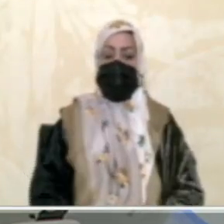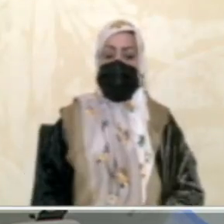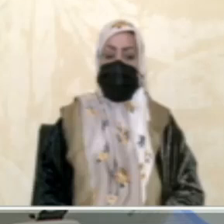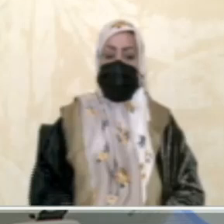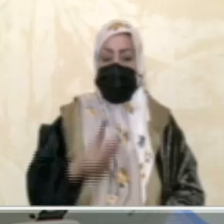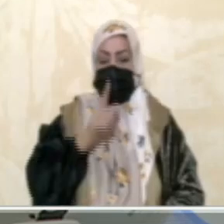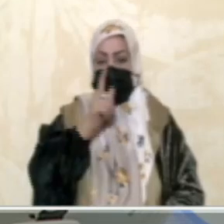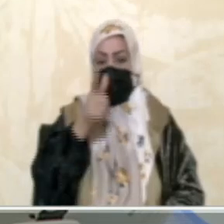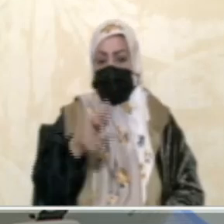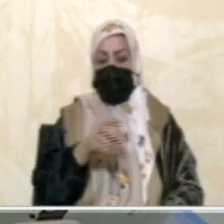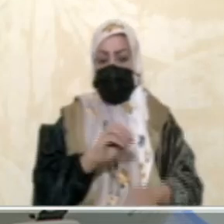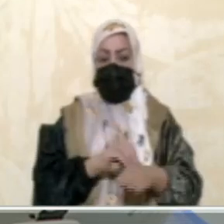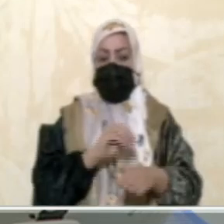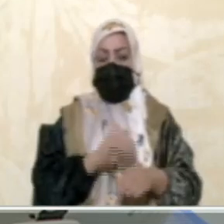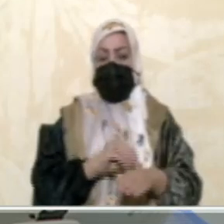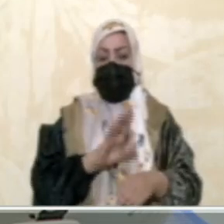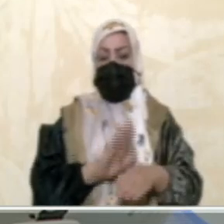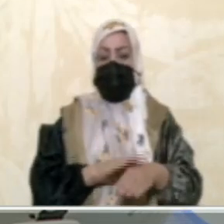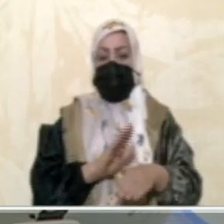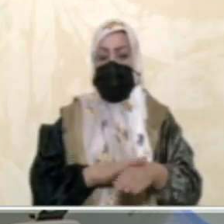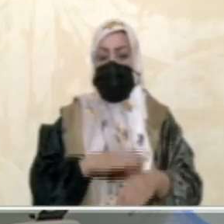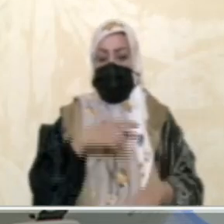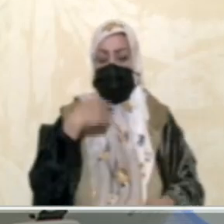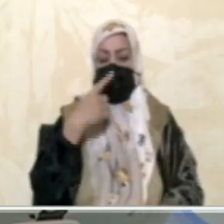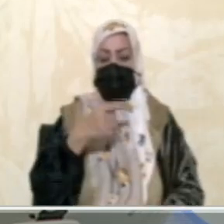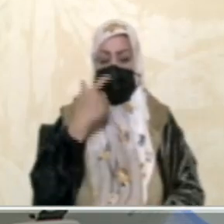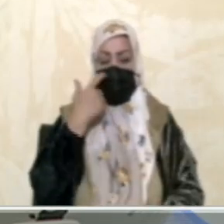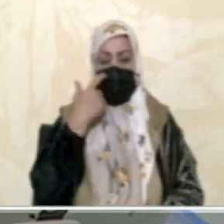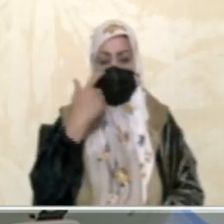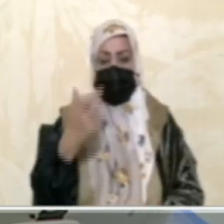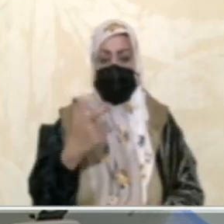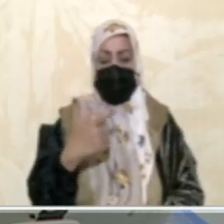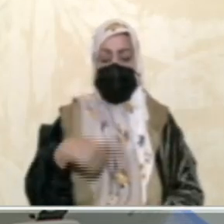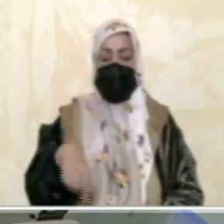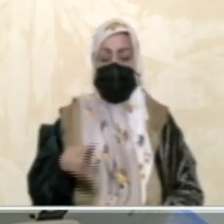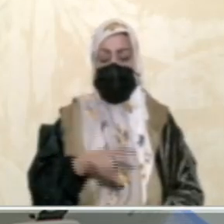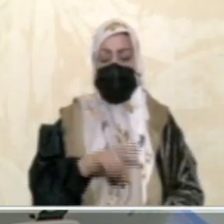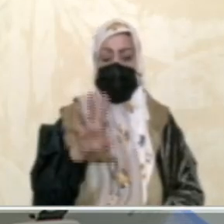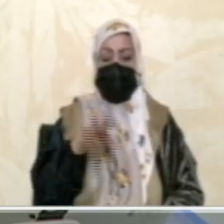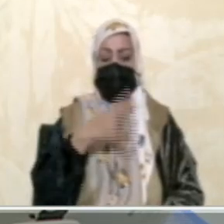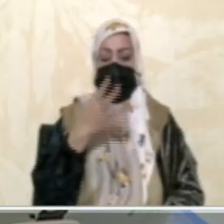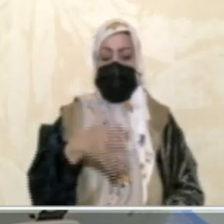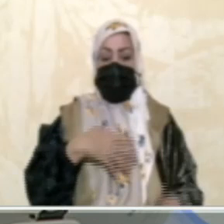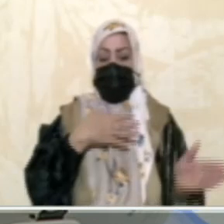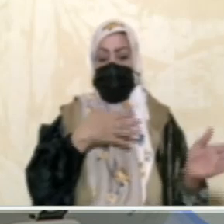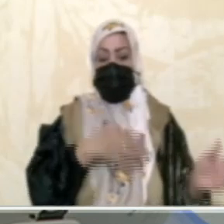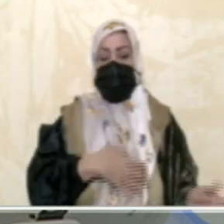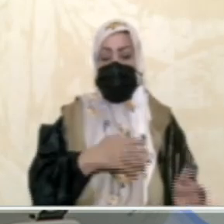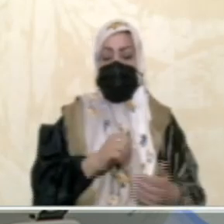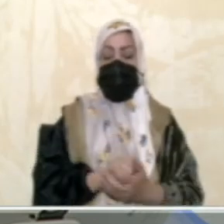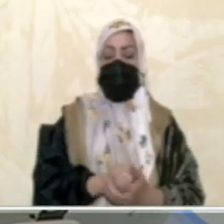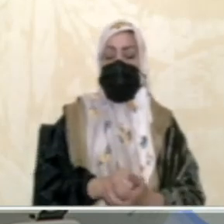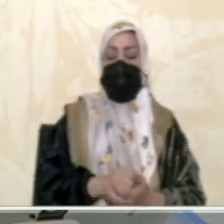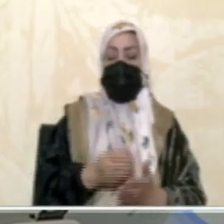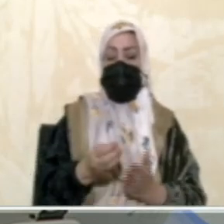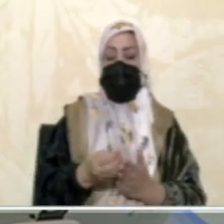حتى يتنبه الناس ولا يخالف سنه النبي صلى الله عليه وسلم في هذا الامر